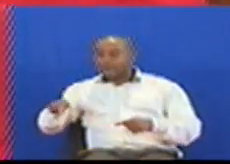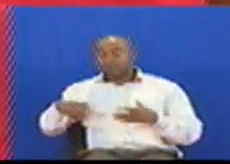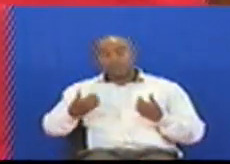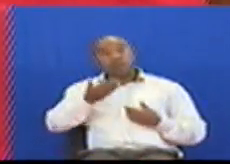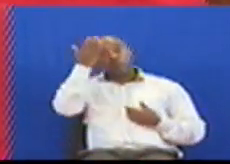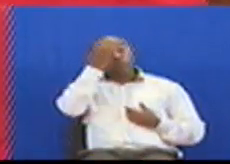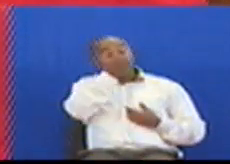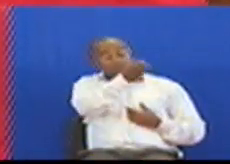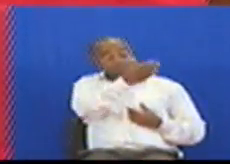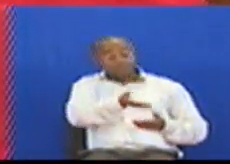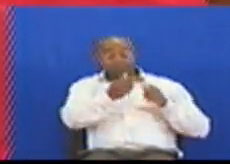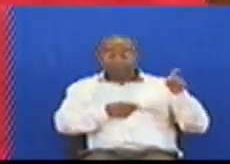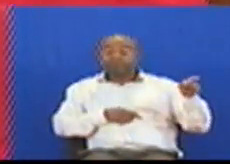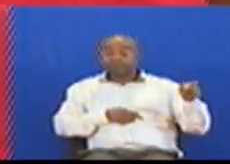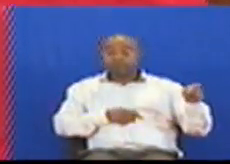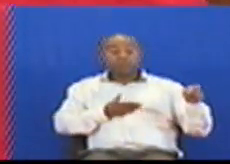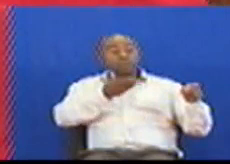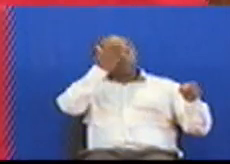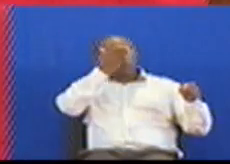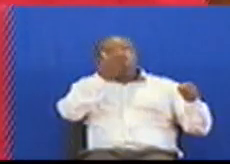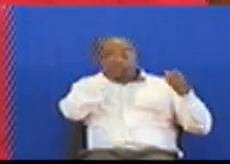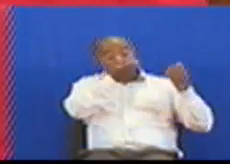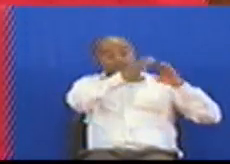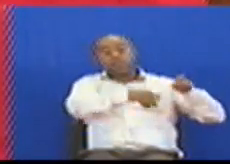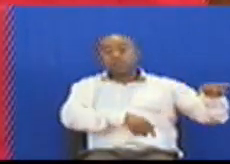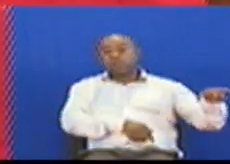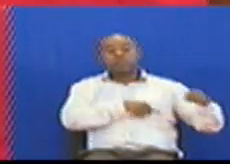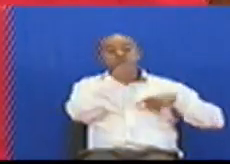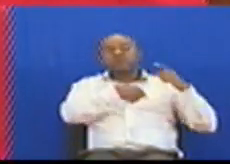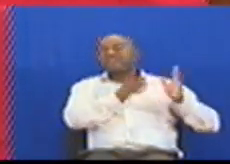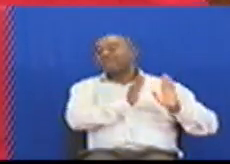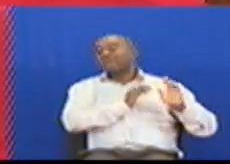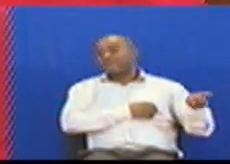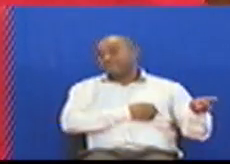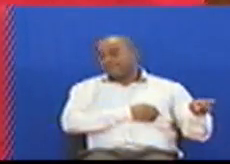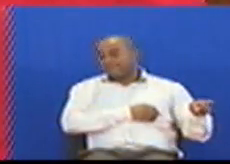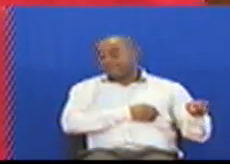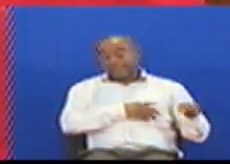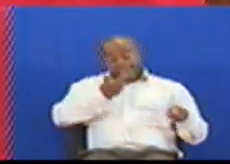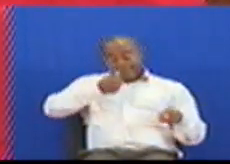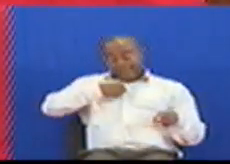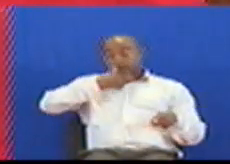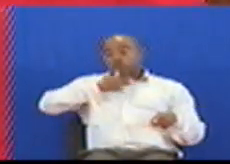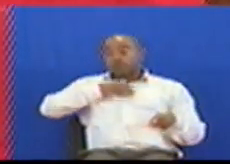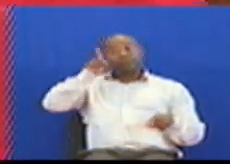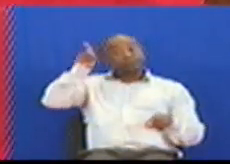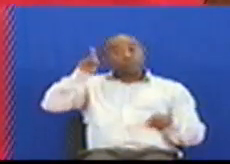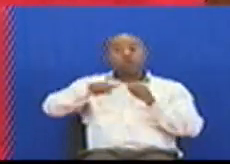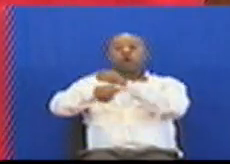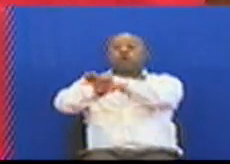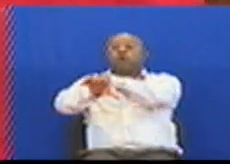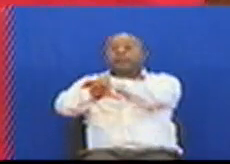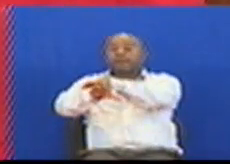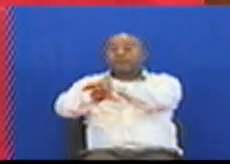na azidi kwa ajili ya muendelee kuwa namna hiyo hiyo. Kwetu Ukerewe Mheshimiwa na Mheshimiwa Waziri, umetendea